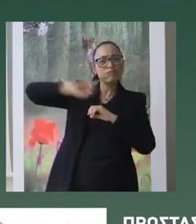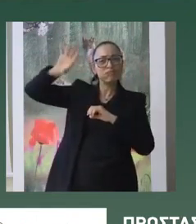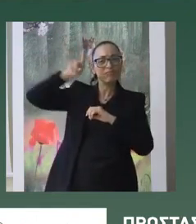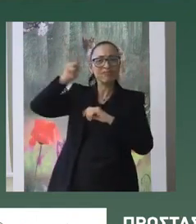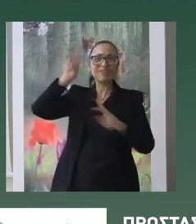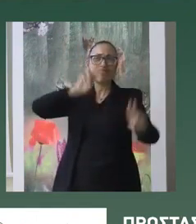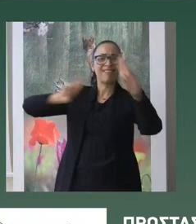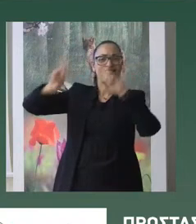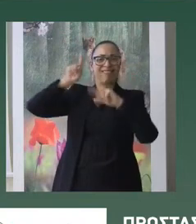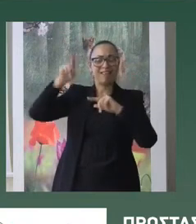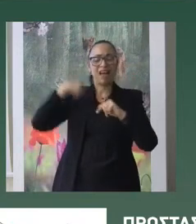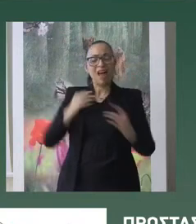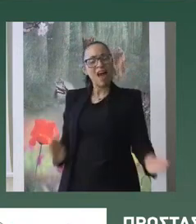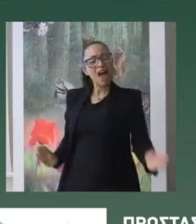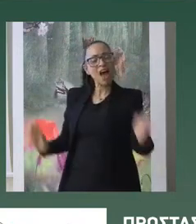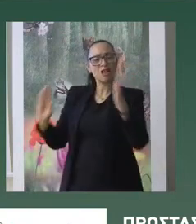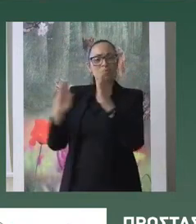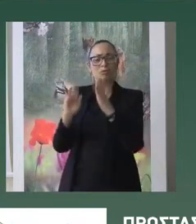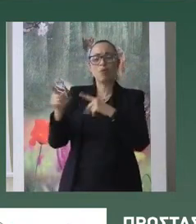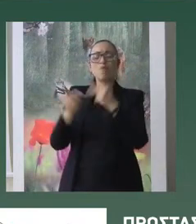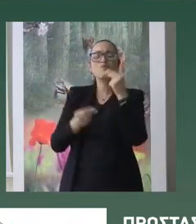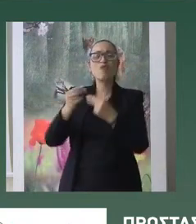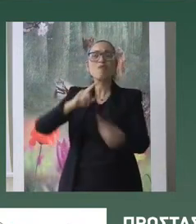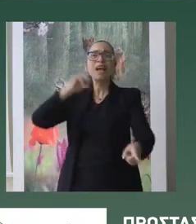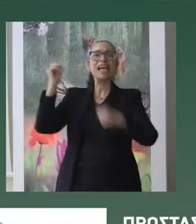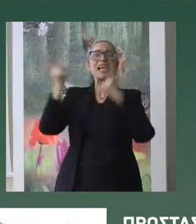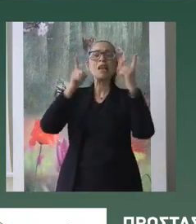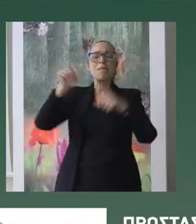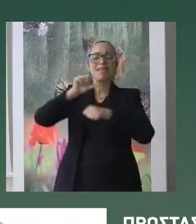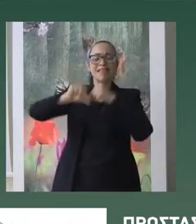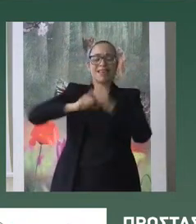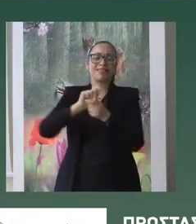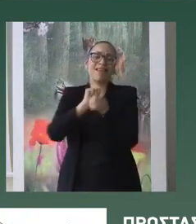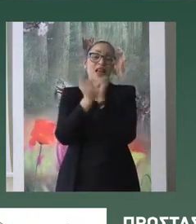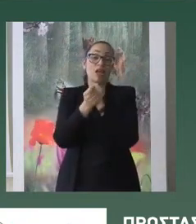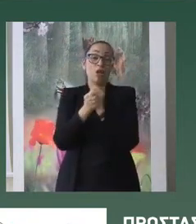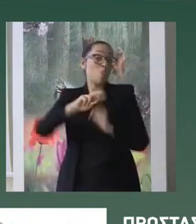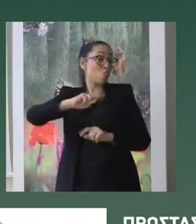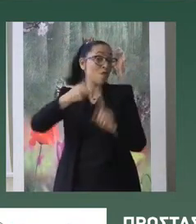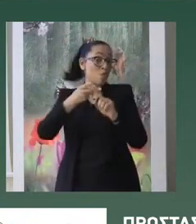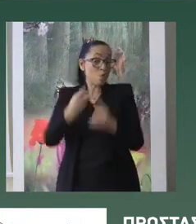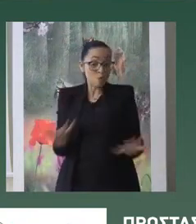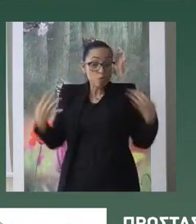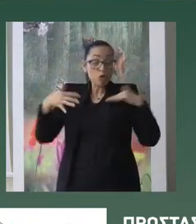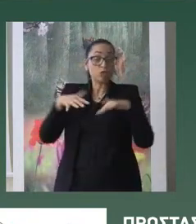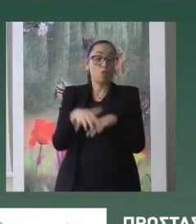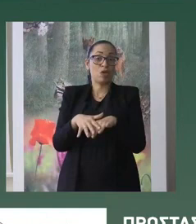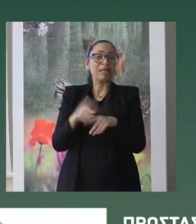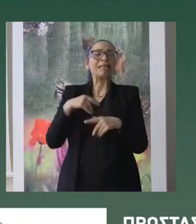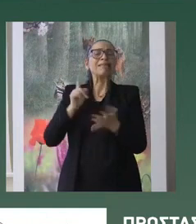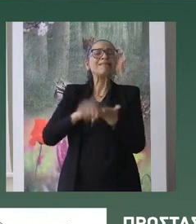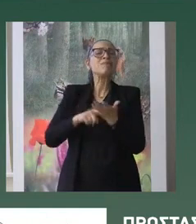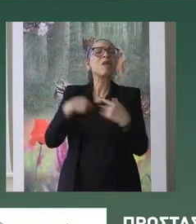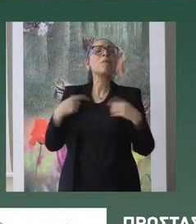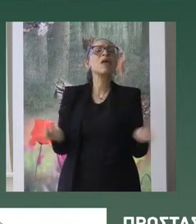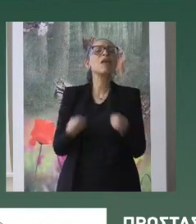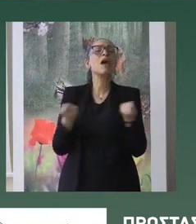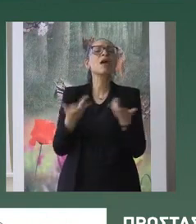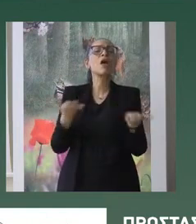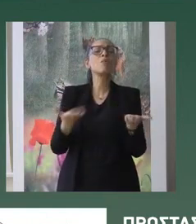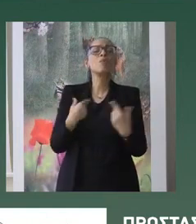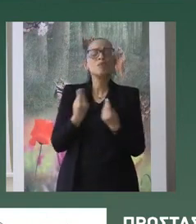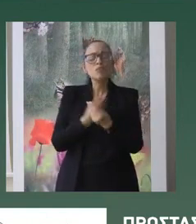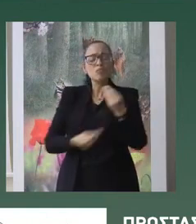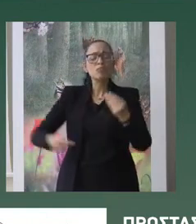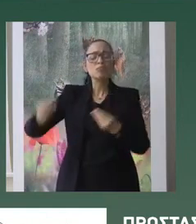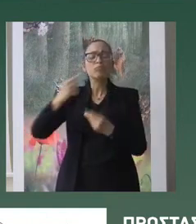να αντιμετωπίσουμε το πρόβλημα της κλιματικής αλλαγής. Το δεύτερο είναι η προσαρμογή. Τι πρέπει να κάνουμε για να κάνουμε μια